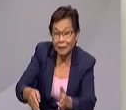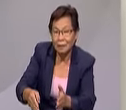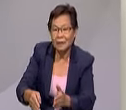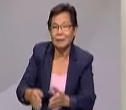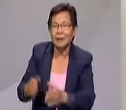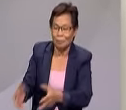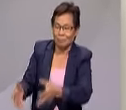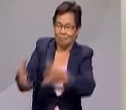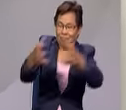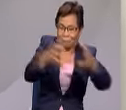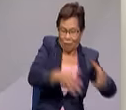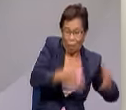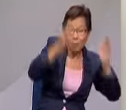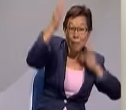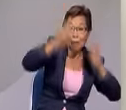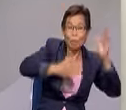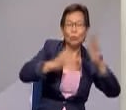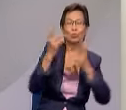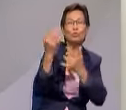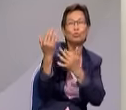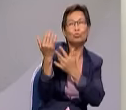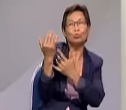Malaysia telah menunggu